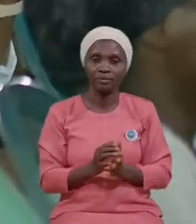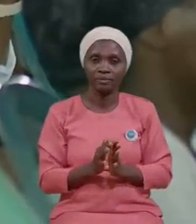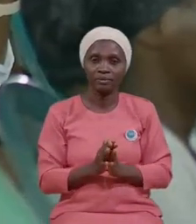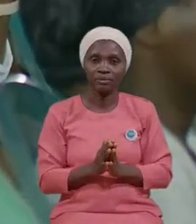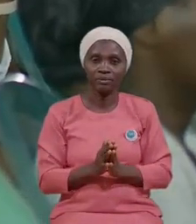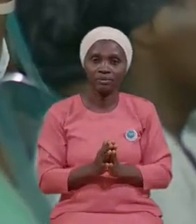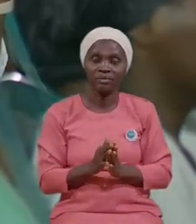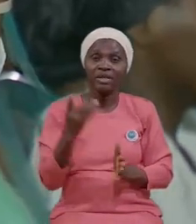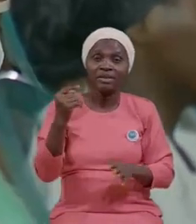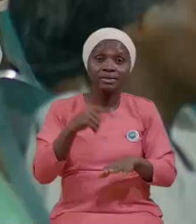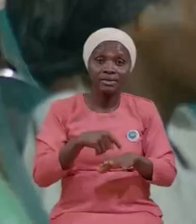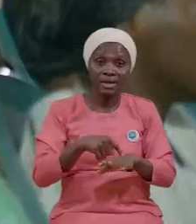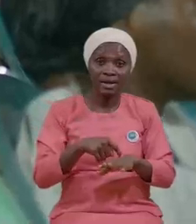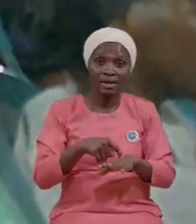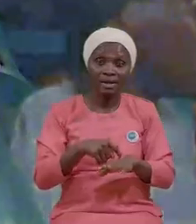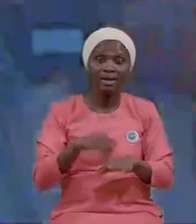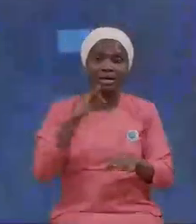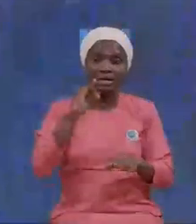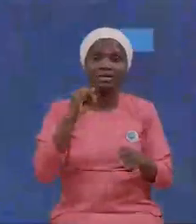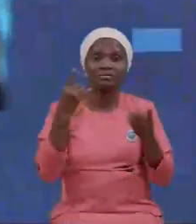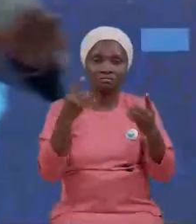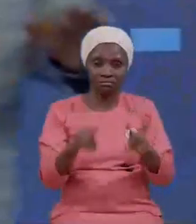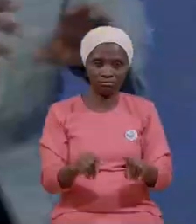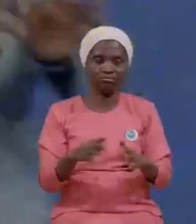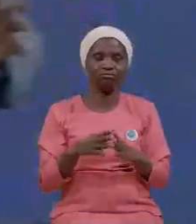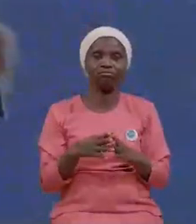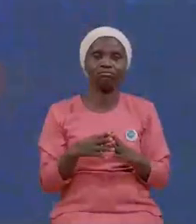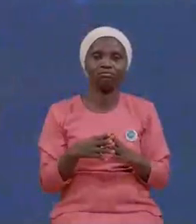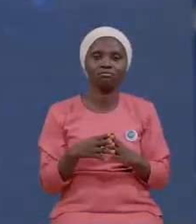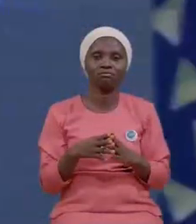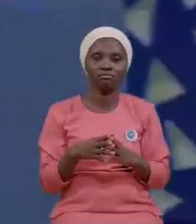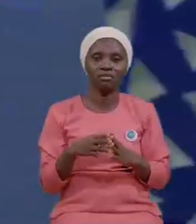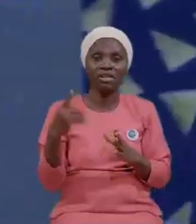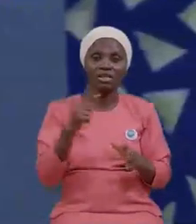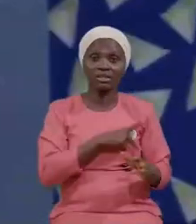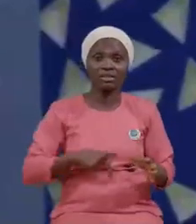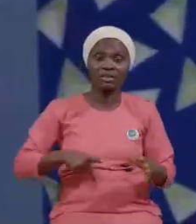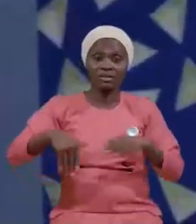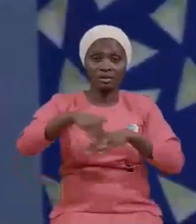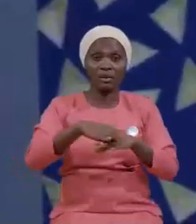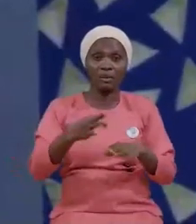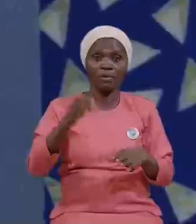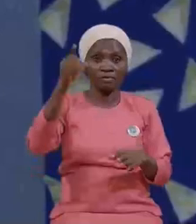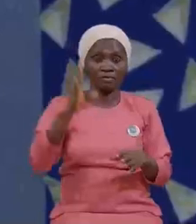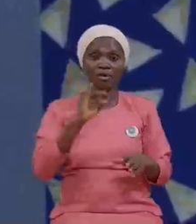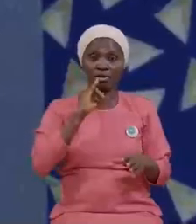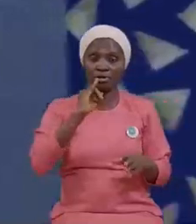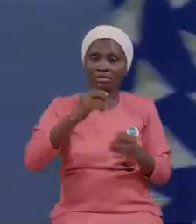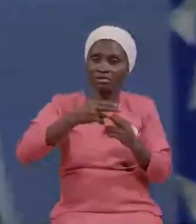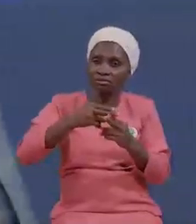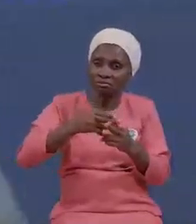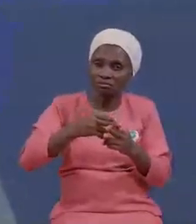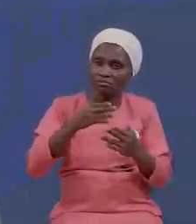Le temps est accompli. Et le royaume de Dieu est proche.